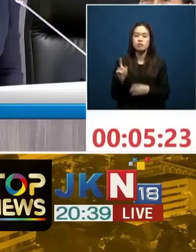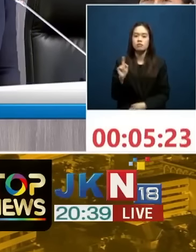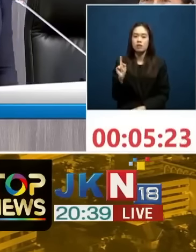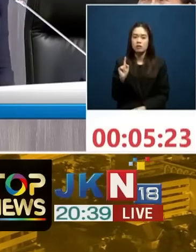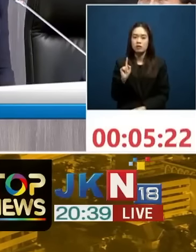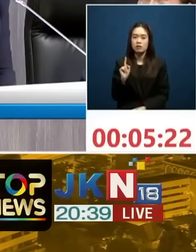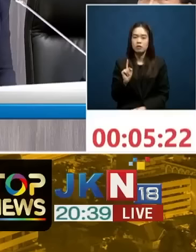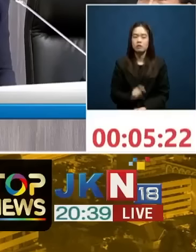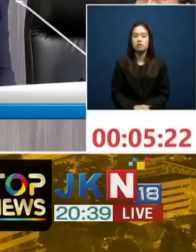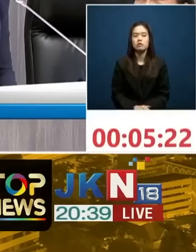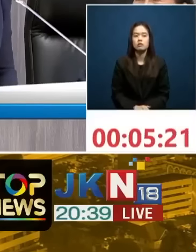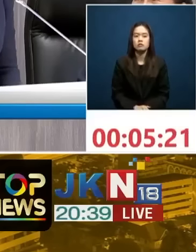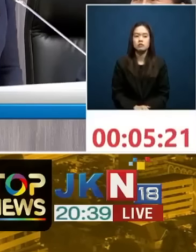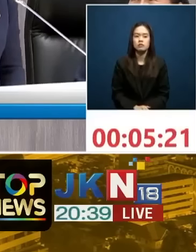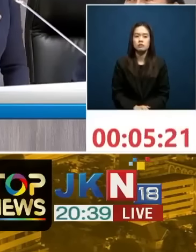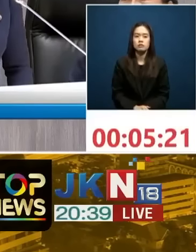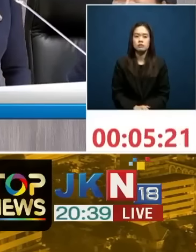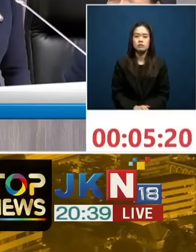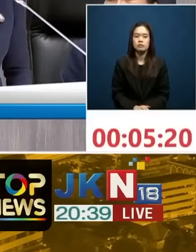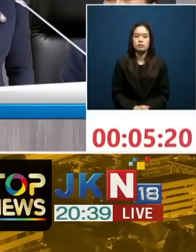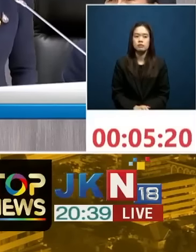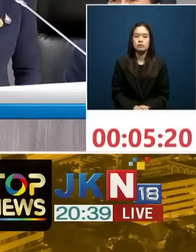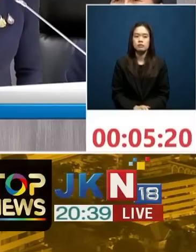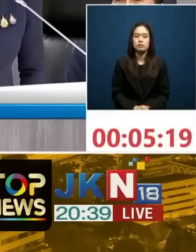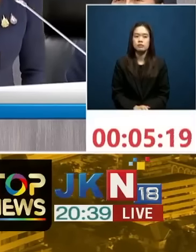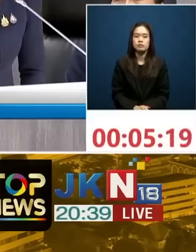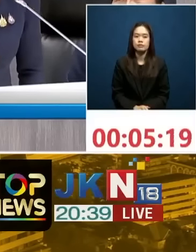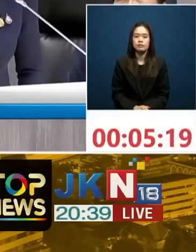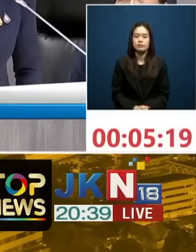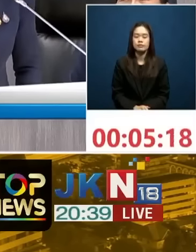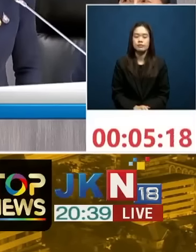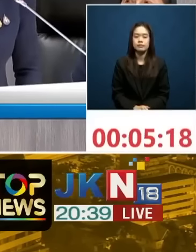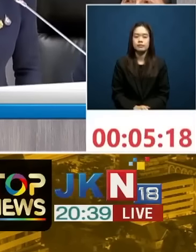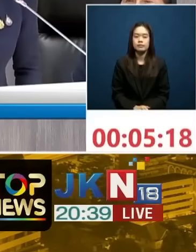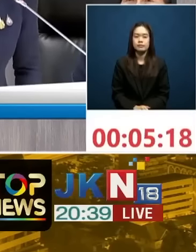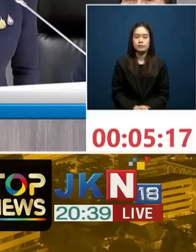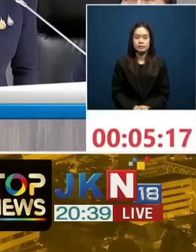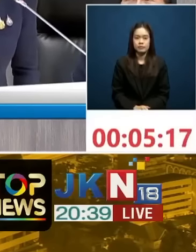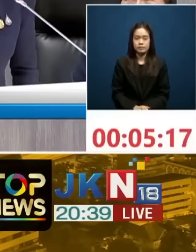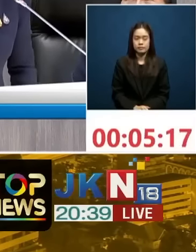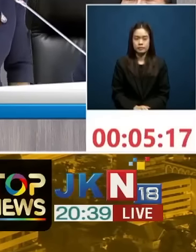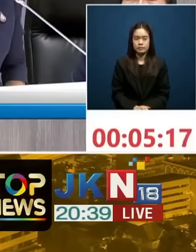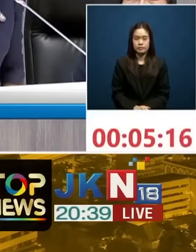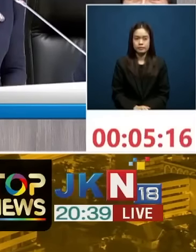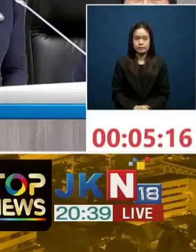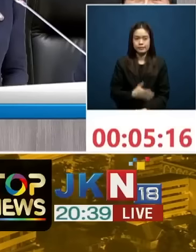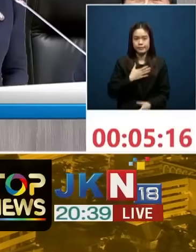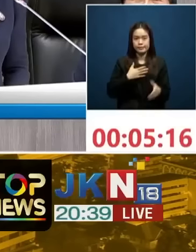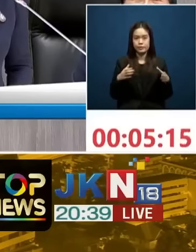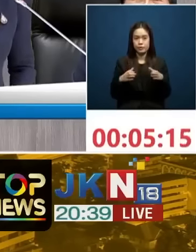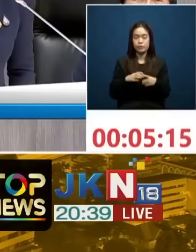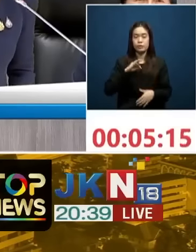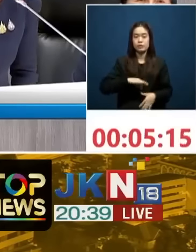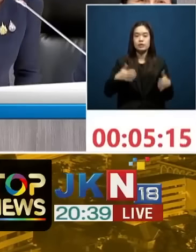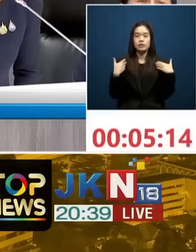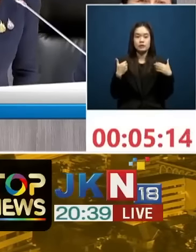อารมณ์ทางการเมืองอันนี้คือสื่อสารโดยตรงจากชาวบ้านไปถึงผู้ที่ต้องการเงินไปแจ